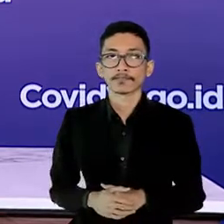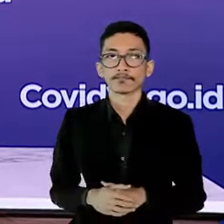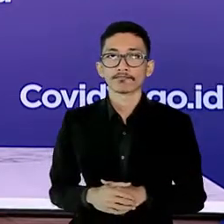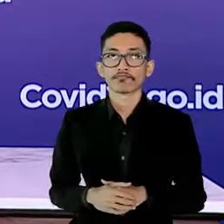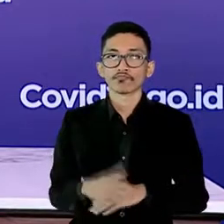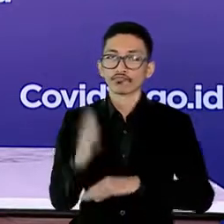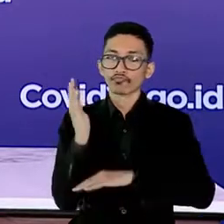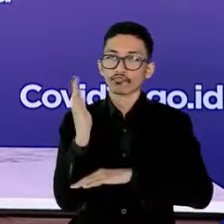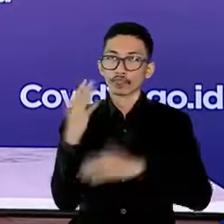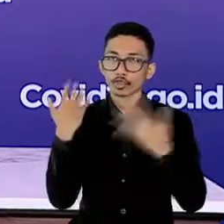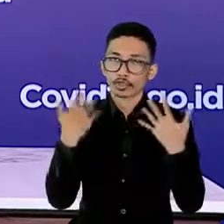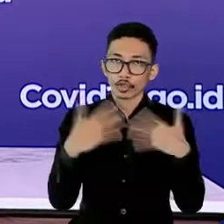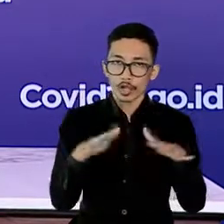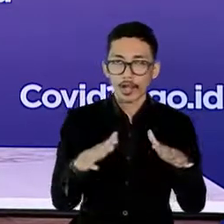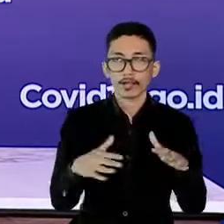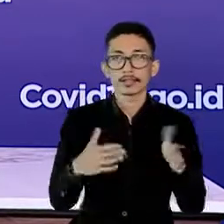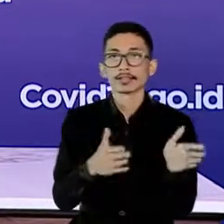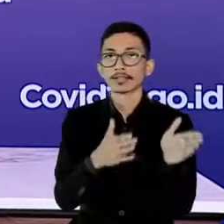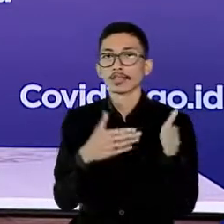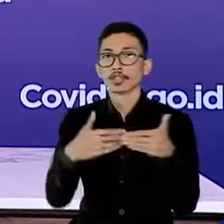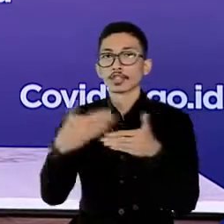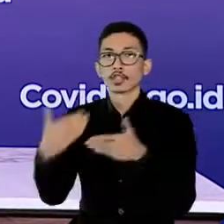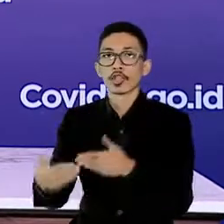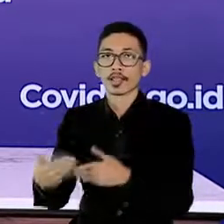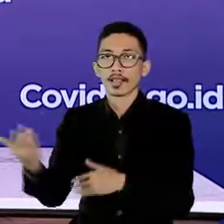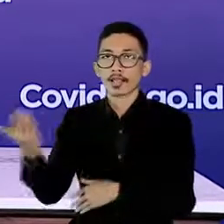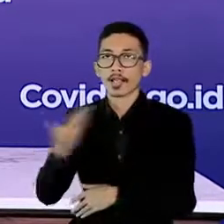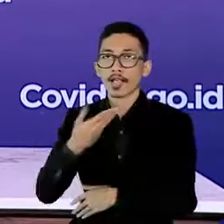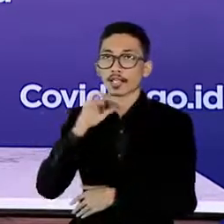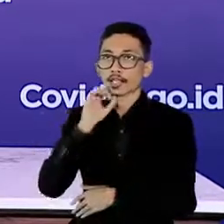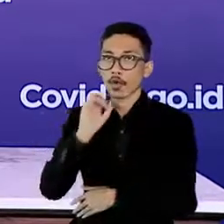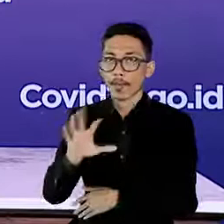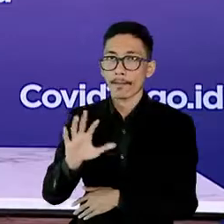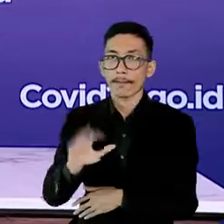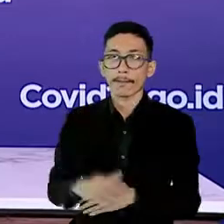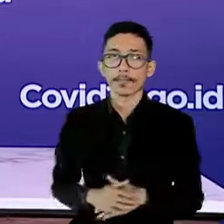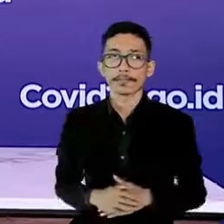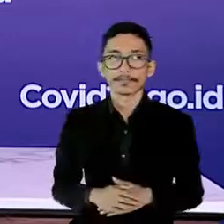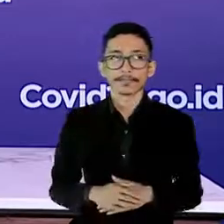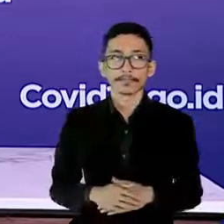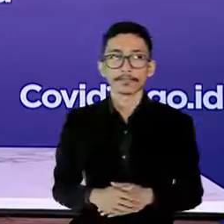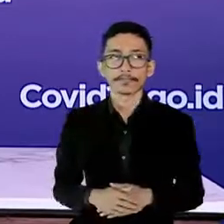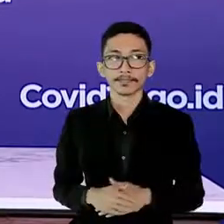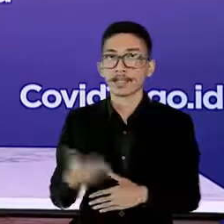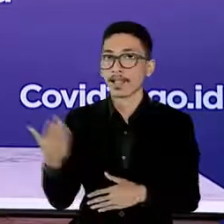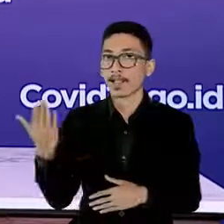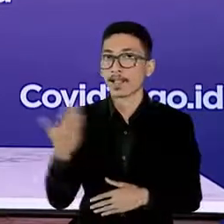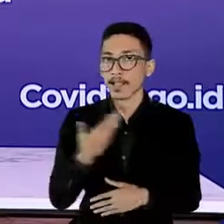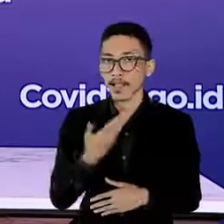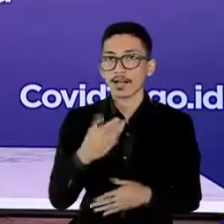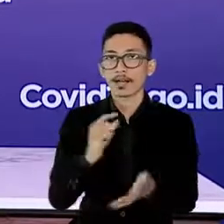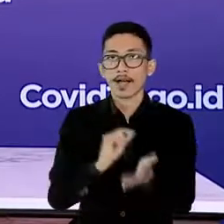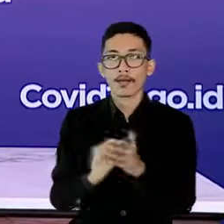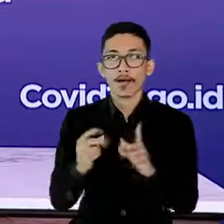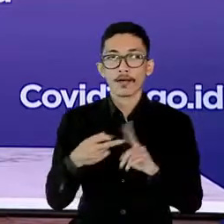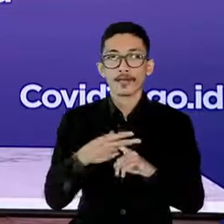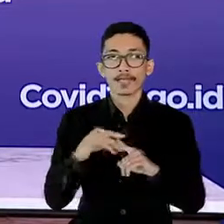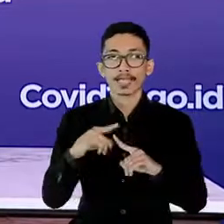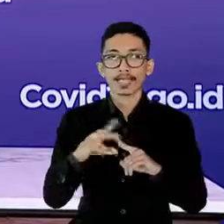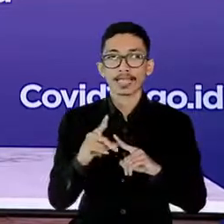lanjutkan dengan sesi tanya-jawab media terima kasih terima kasih pop pertanyaan pertama dari featuring